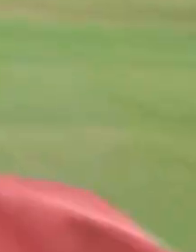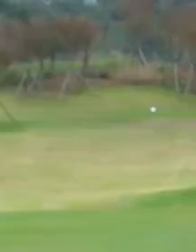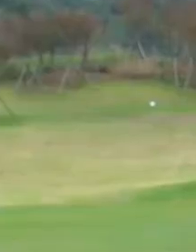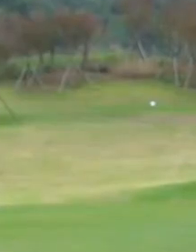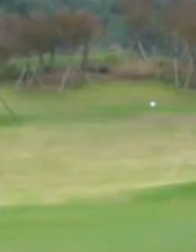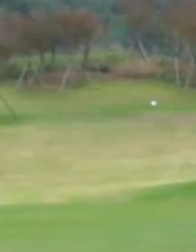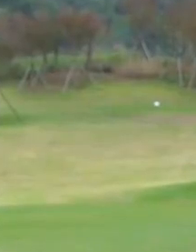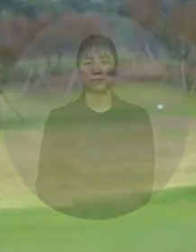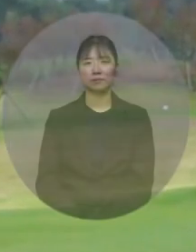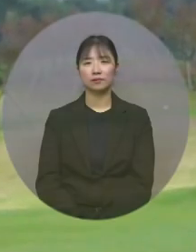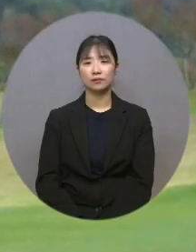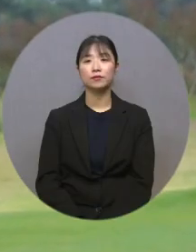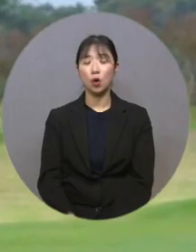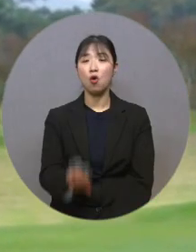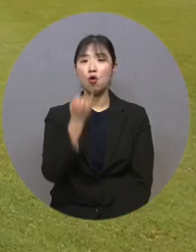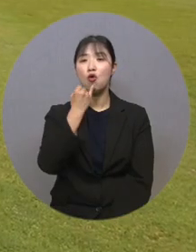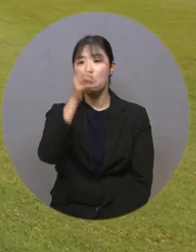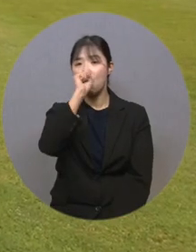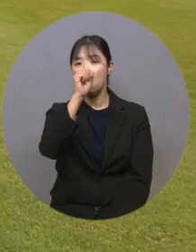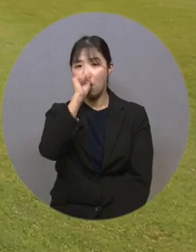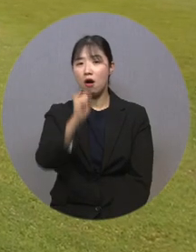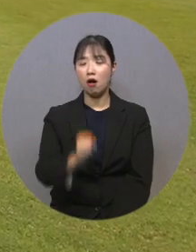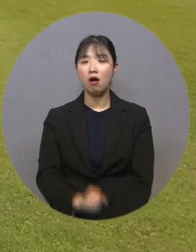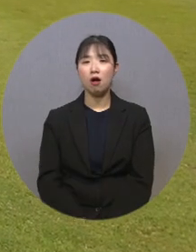우와. 괜찮아, 괜찮아. 좋은데?